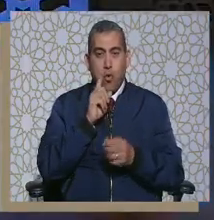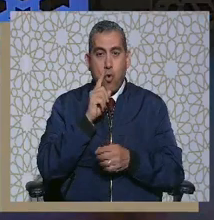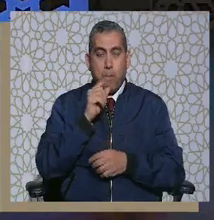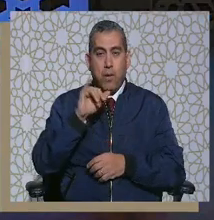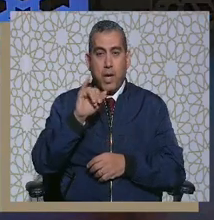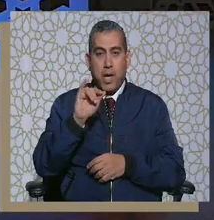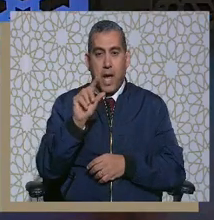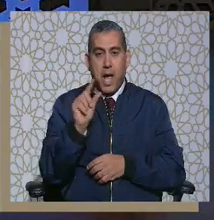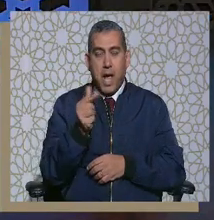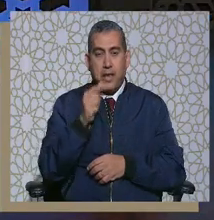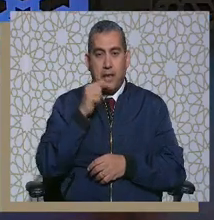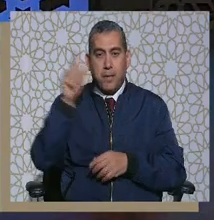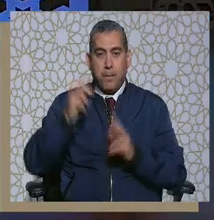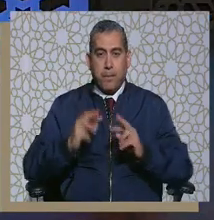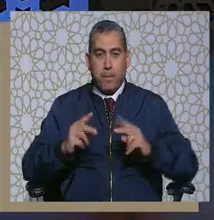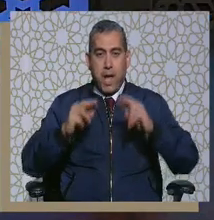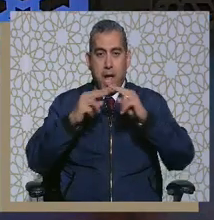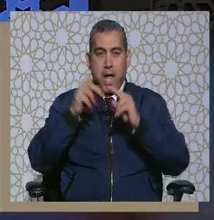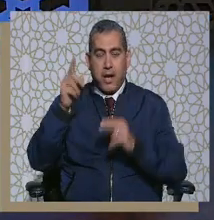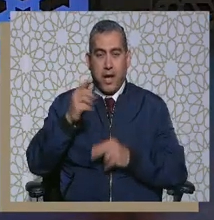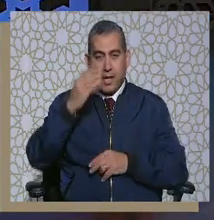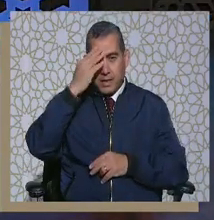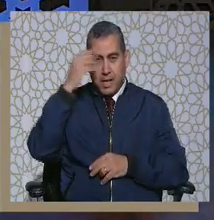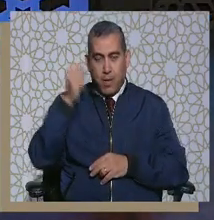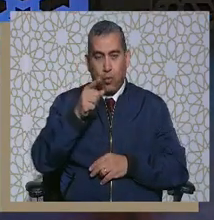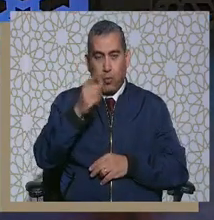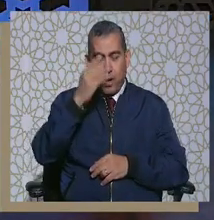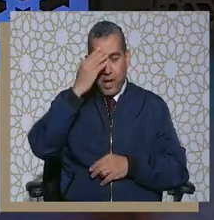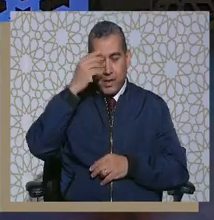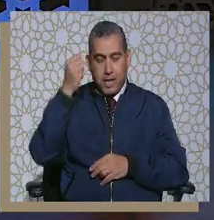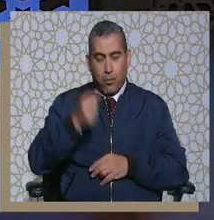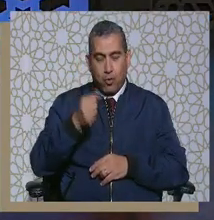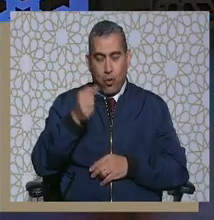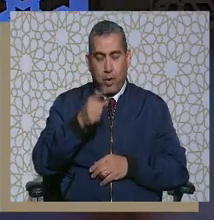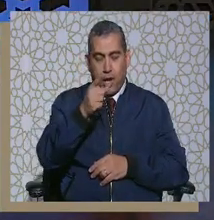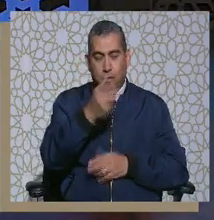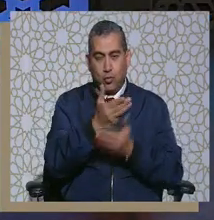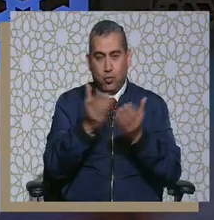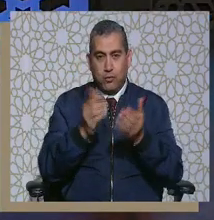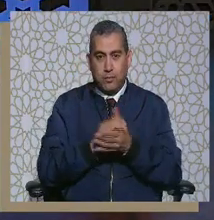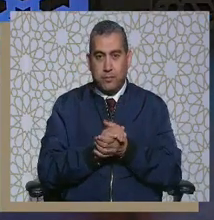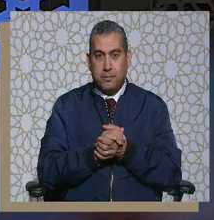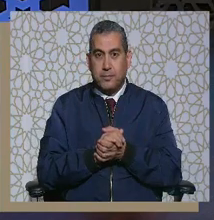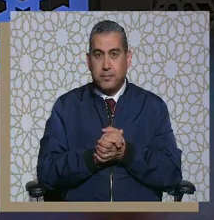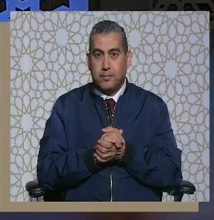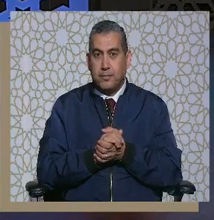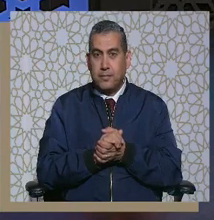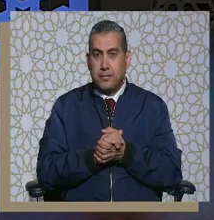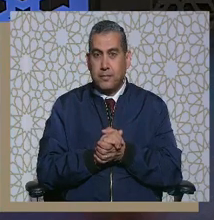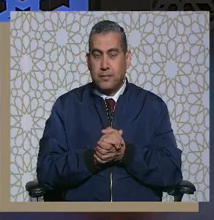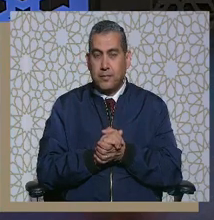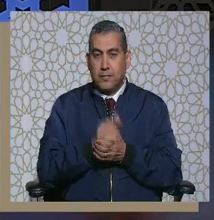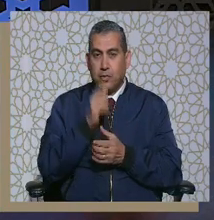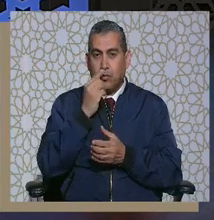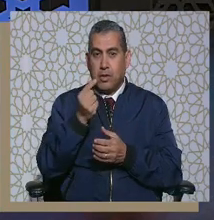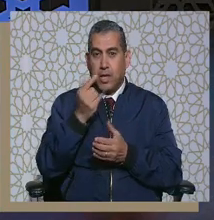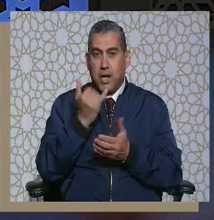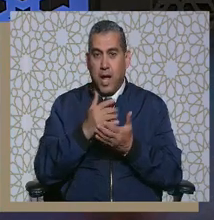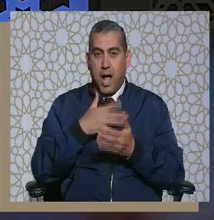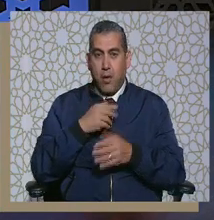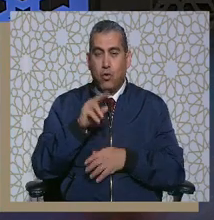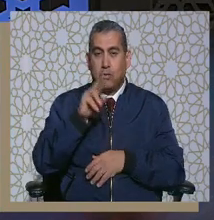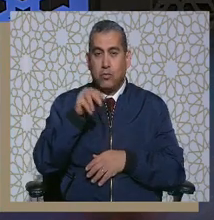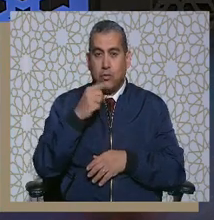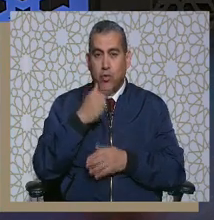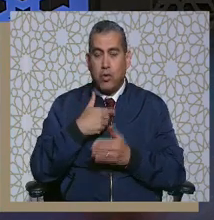من البحيره السلام عليكم يا شيخ وعليكم السلام ورحمه الله وبركاته ا بعد اذن حضرتك انا كنت عايزاك تدعي